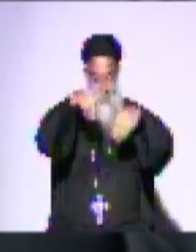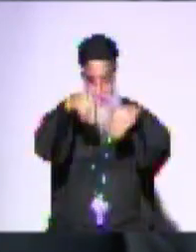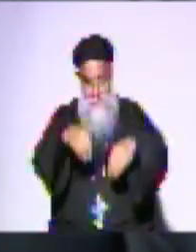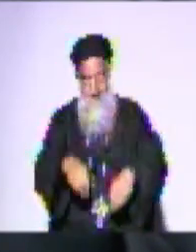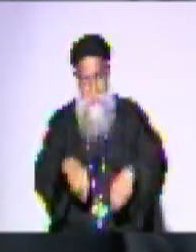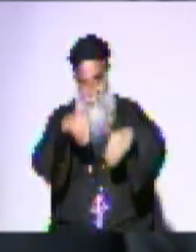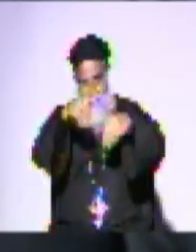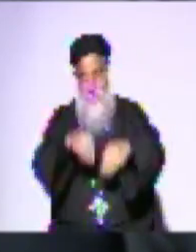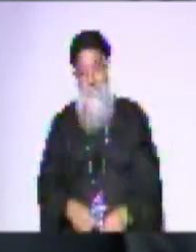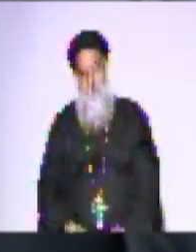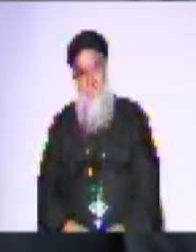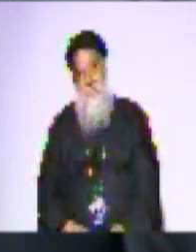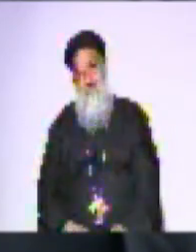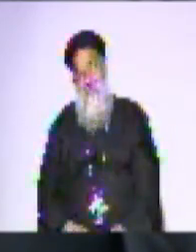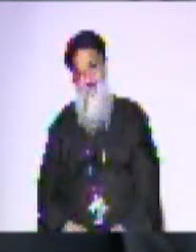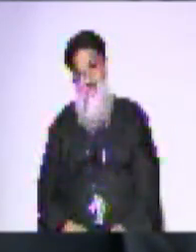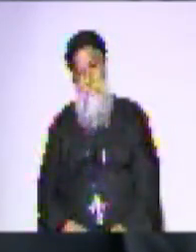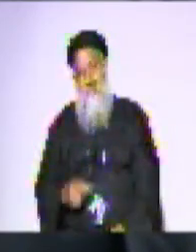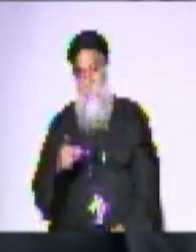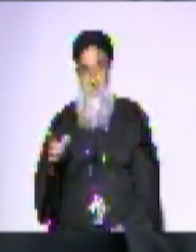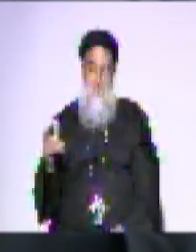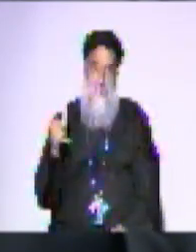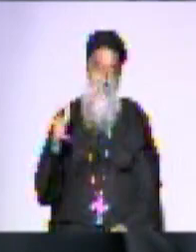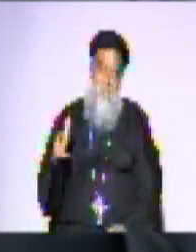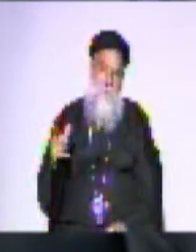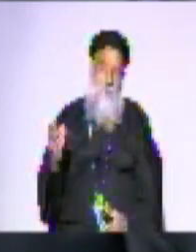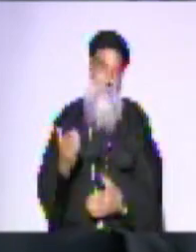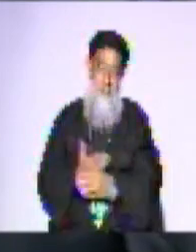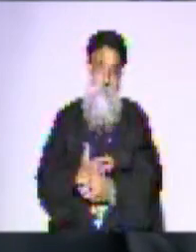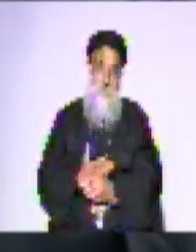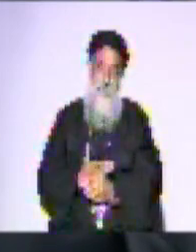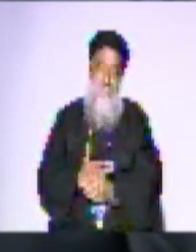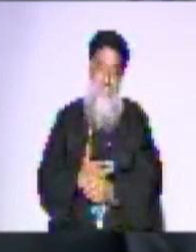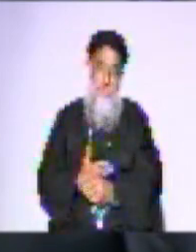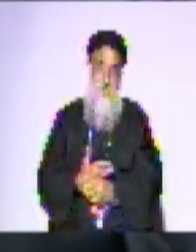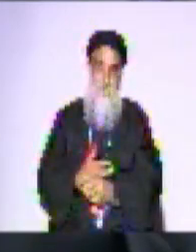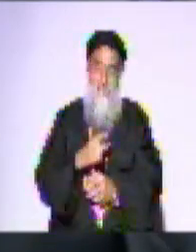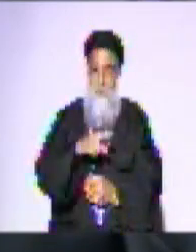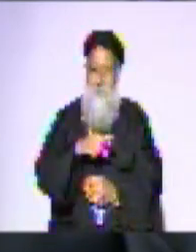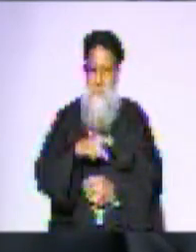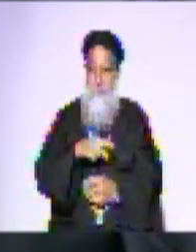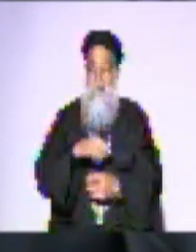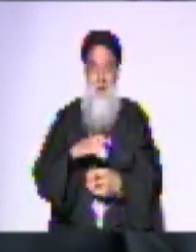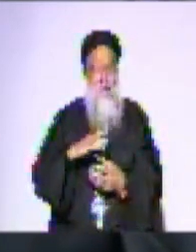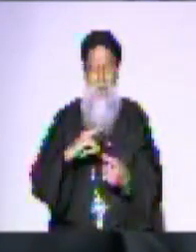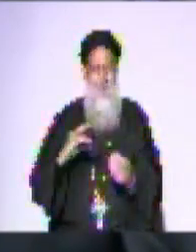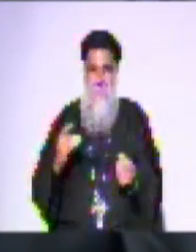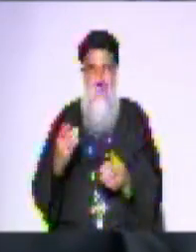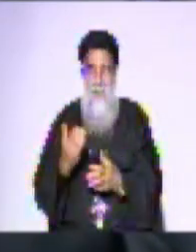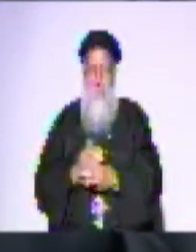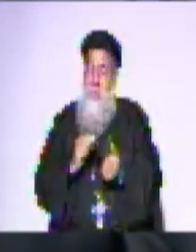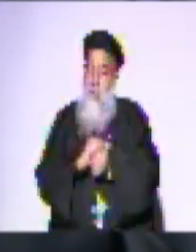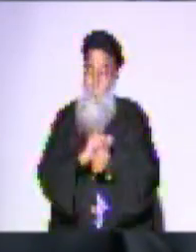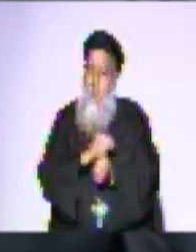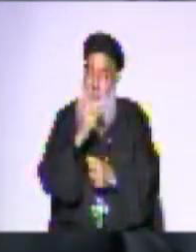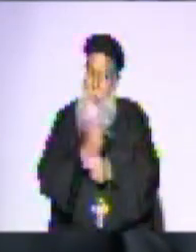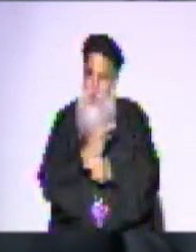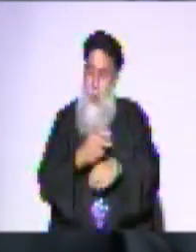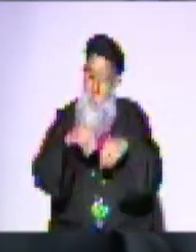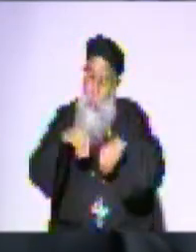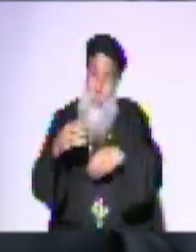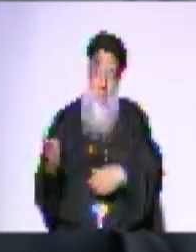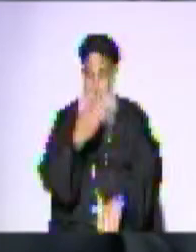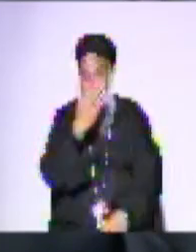لكي يعتمد وحنانيا قال له ايها الاخ شاول لماذا تتوانى قم اعتمد واغسل خطاياك